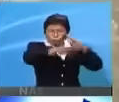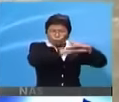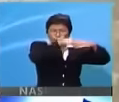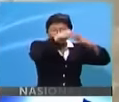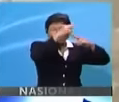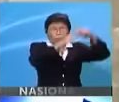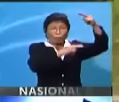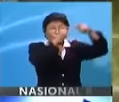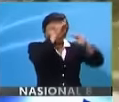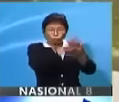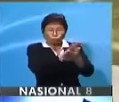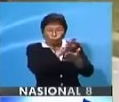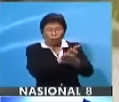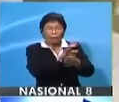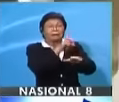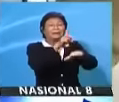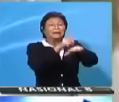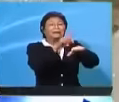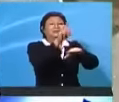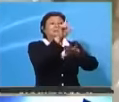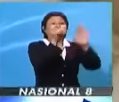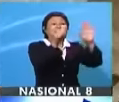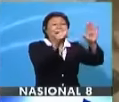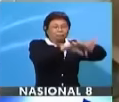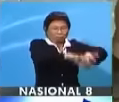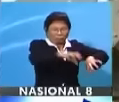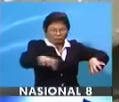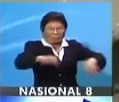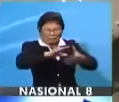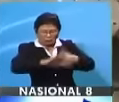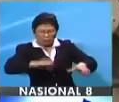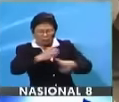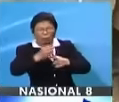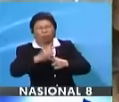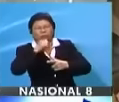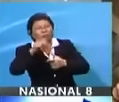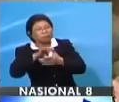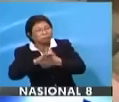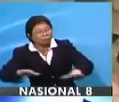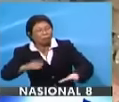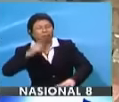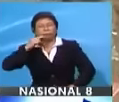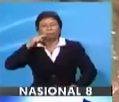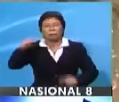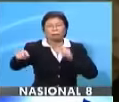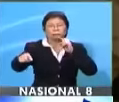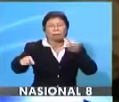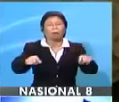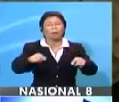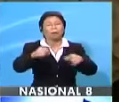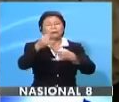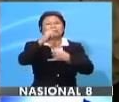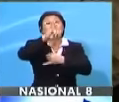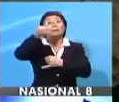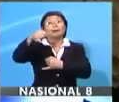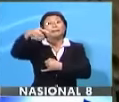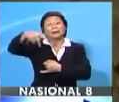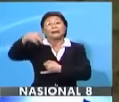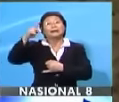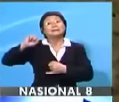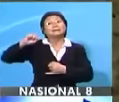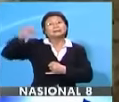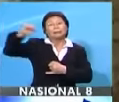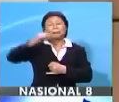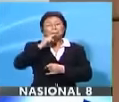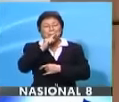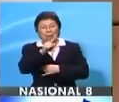sekolah di 6 daerah itu selamat diduduki atau sebaliknya. Beliau juga meminta Jabatan Pendidikan Sabah untuk